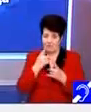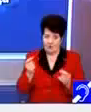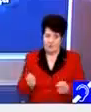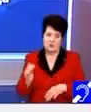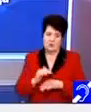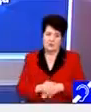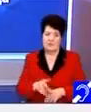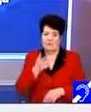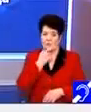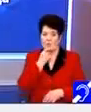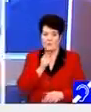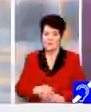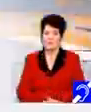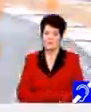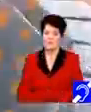Să aveți o seară frumoasă!